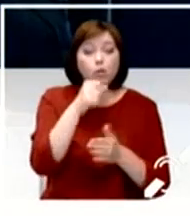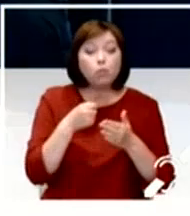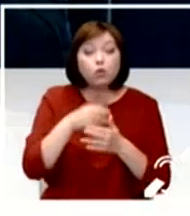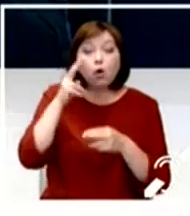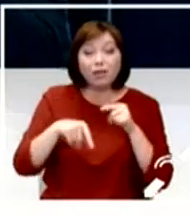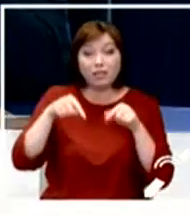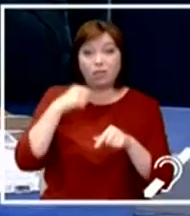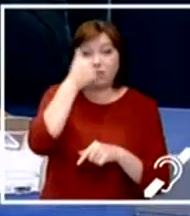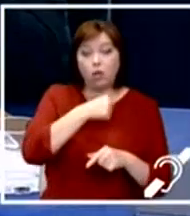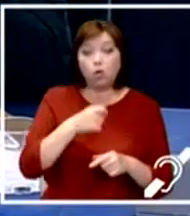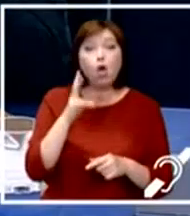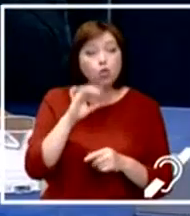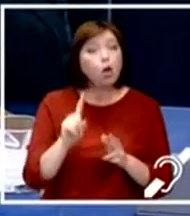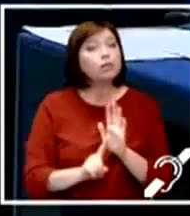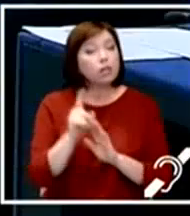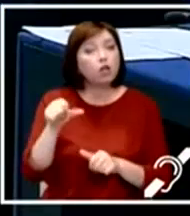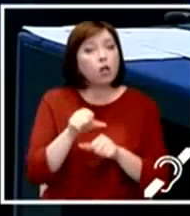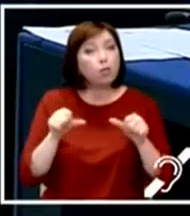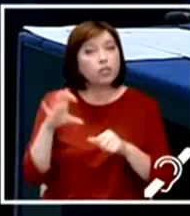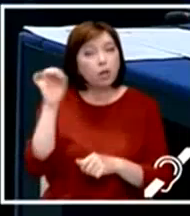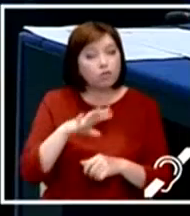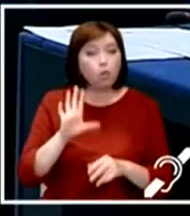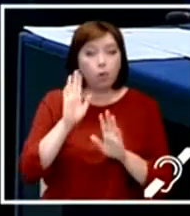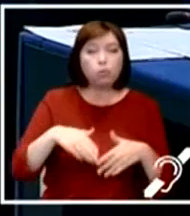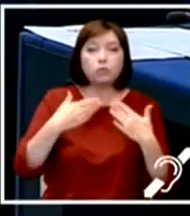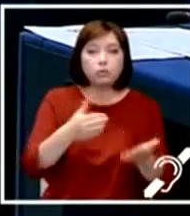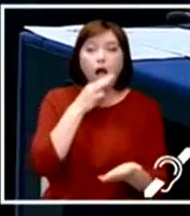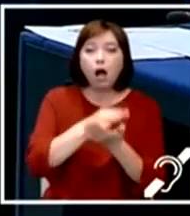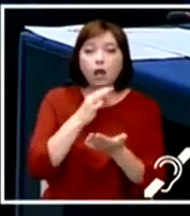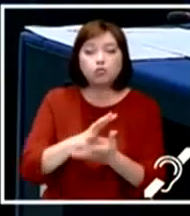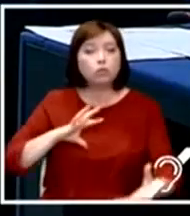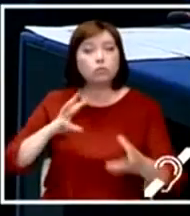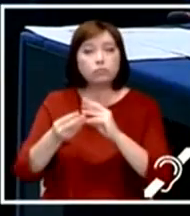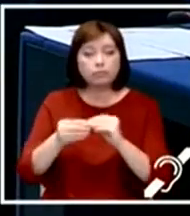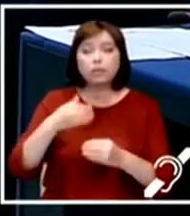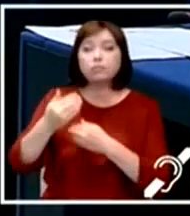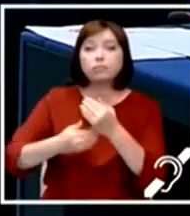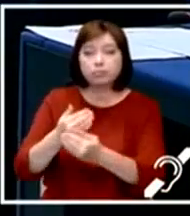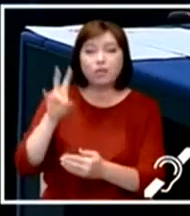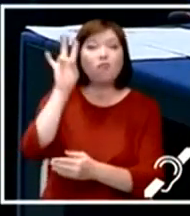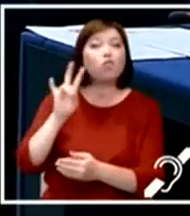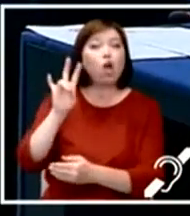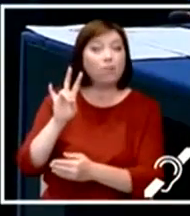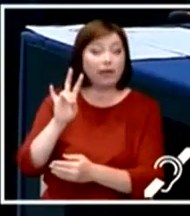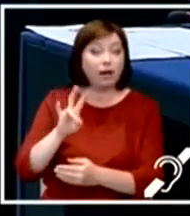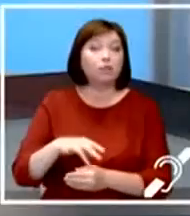la sfârșitul acestui an, dar mai întâi Comisia Europeană va prezenta un raport de evaluare a progreselor în luna noiembrie.